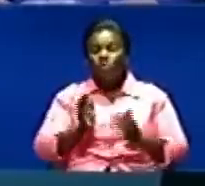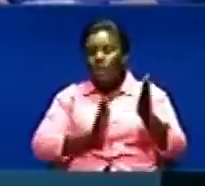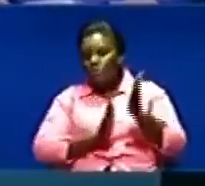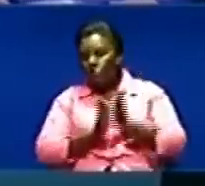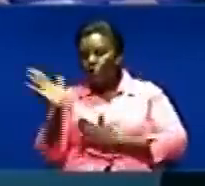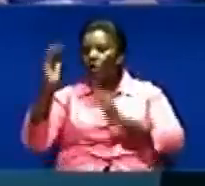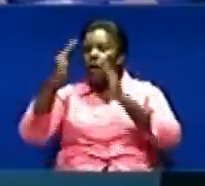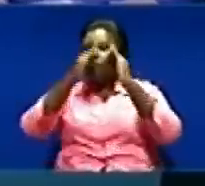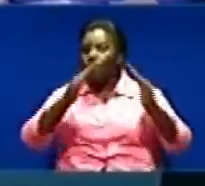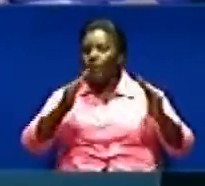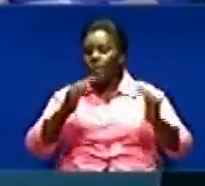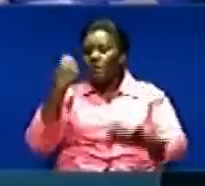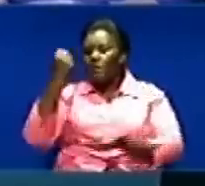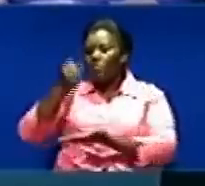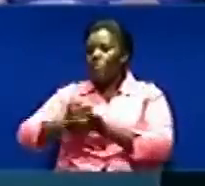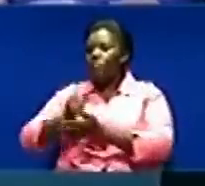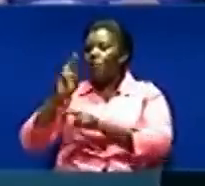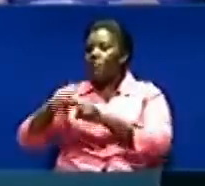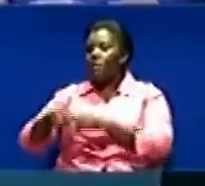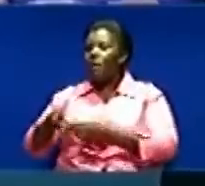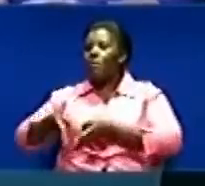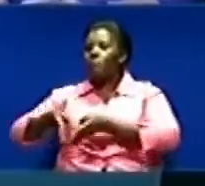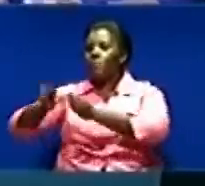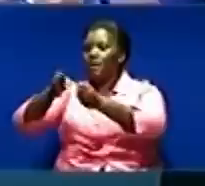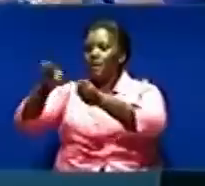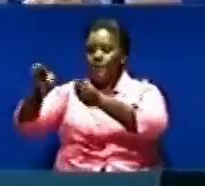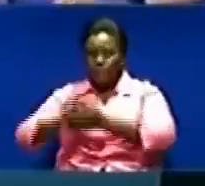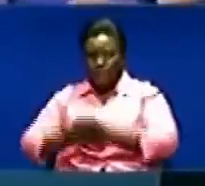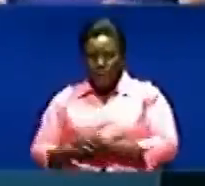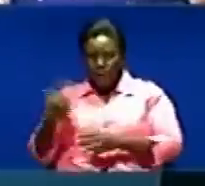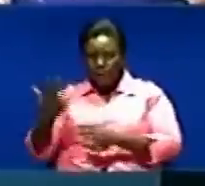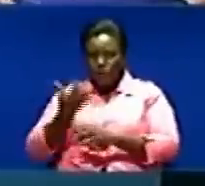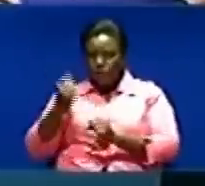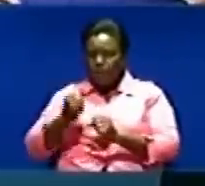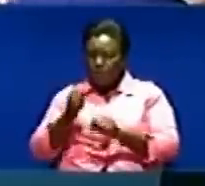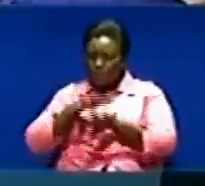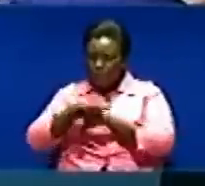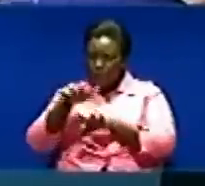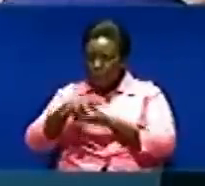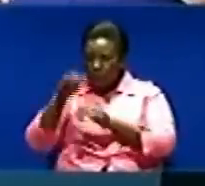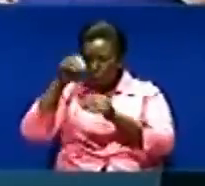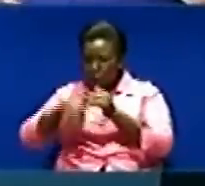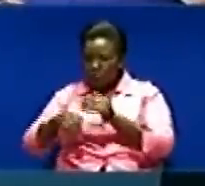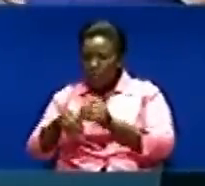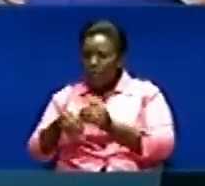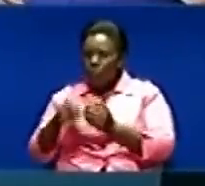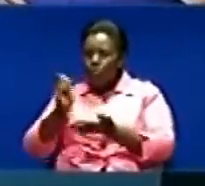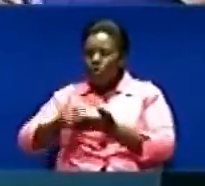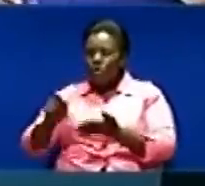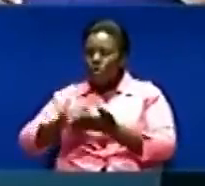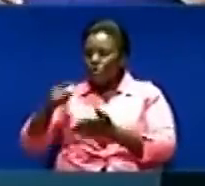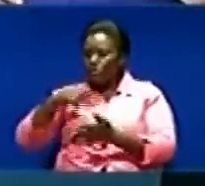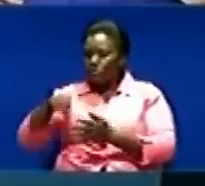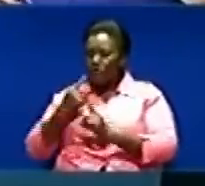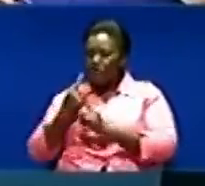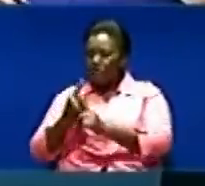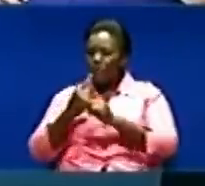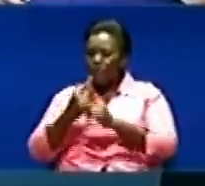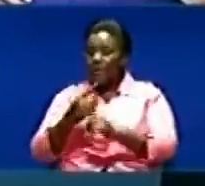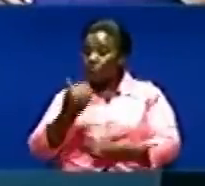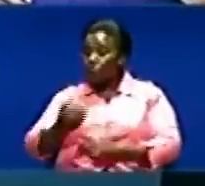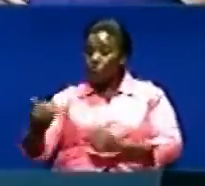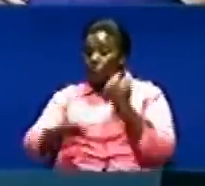kuishi mitaani. Sasa tufuatilie kuhusu kisa hiki cha mwandishi wetu Joakim Kapembe, ambaye amefuatilia kisa cha mtoto wa umri wa miaka